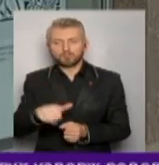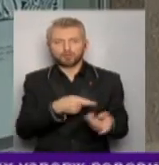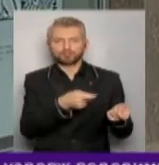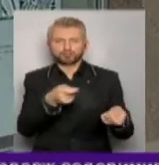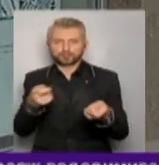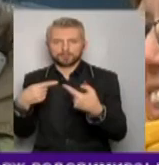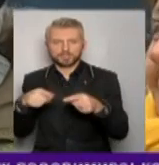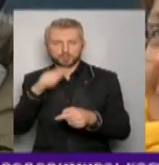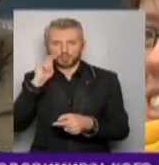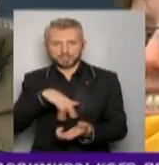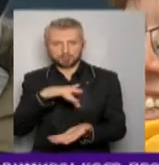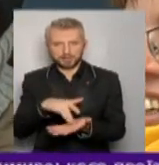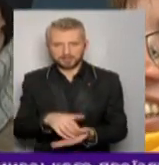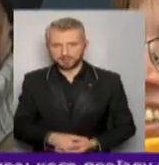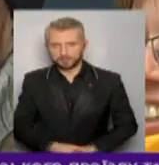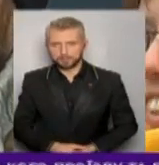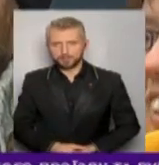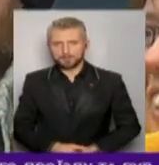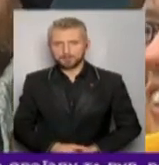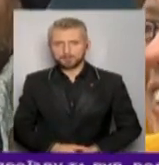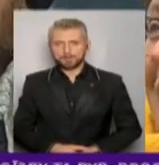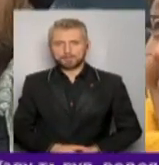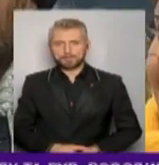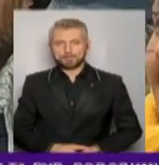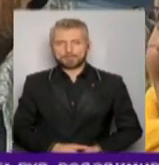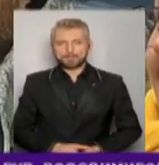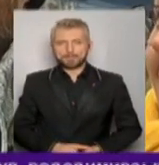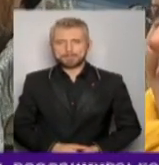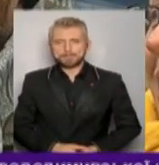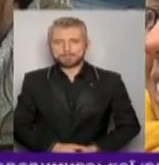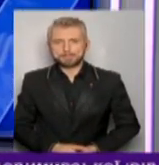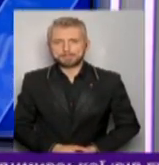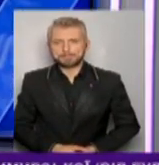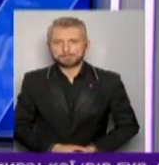інших українських міст. Арман Лазарян, Володимир Плішаков, телеканал «Київ».